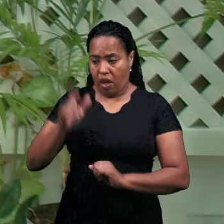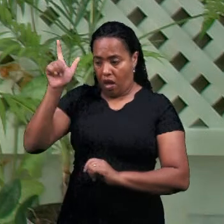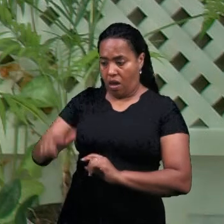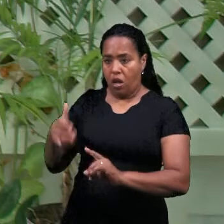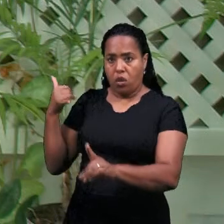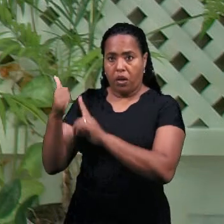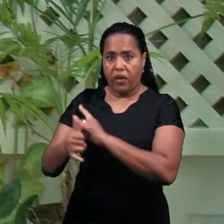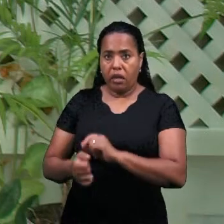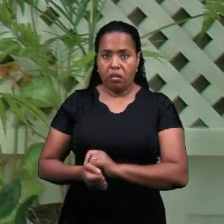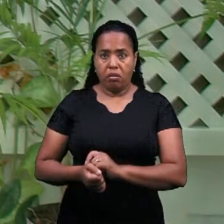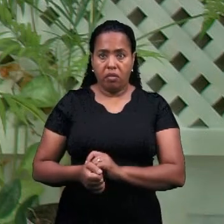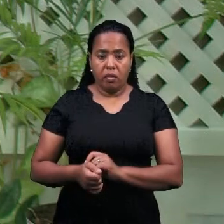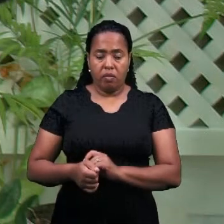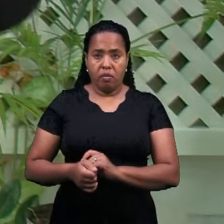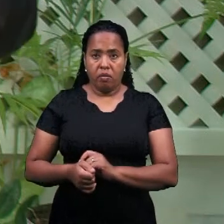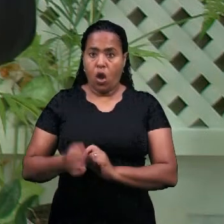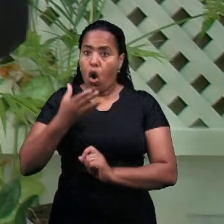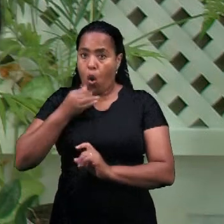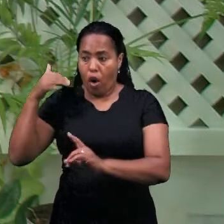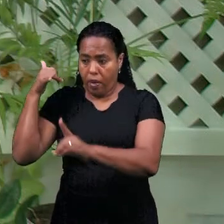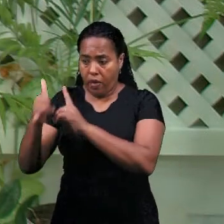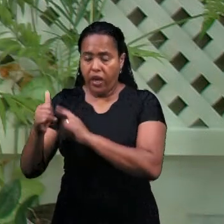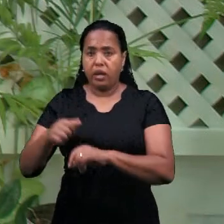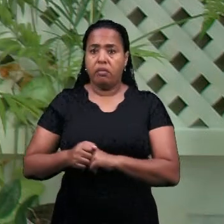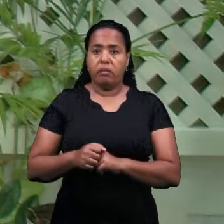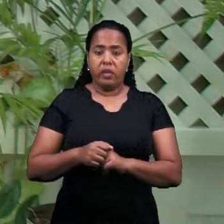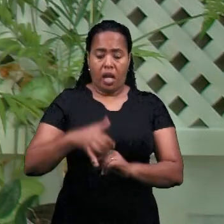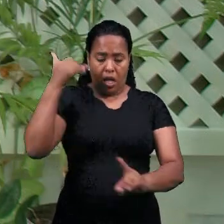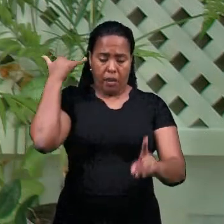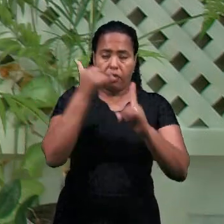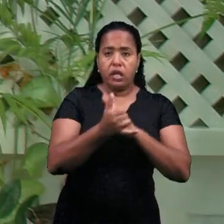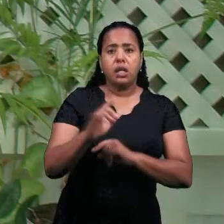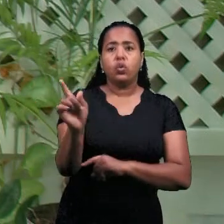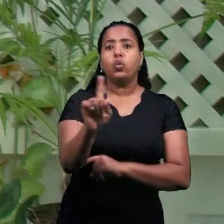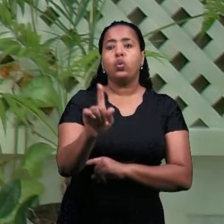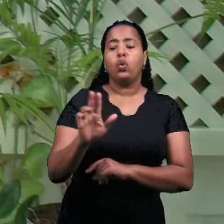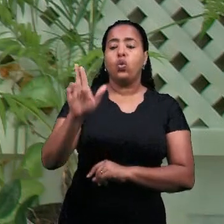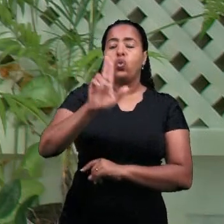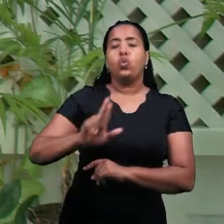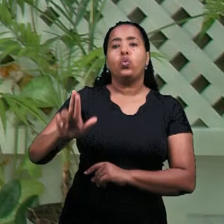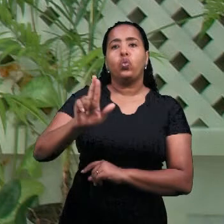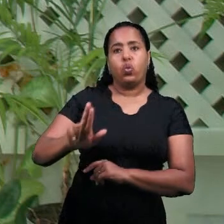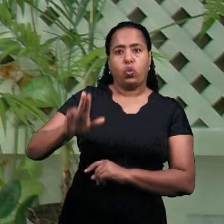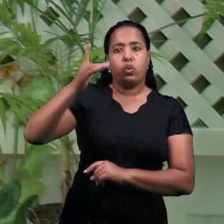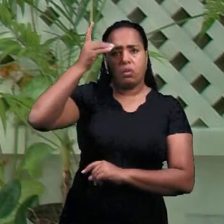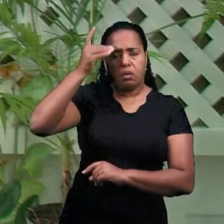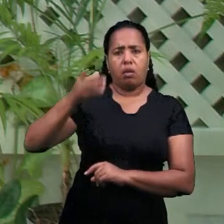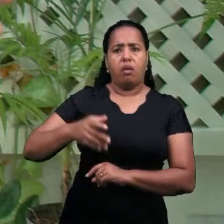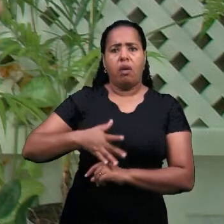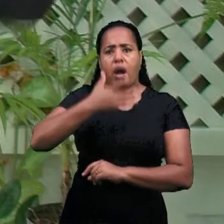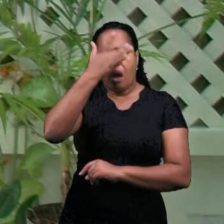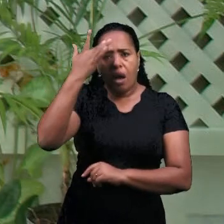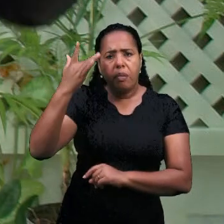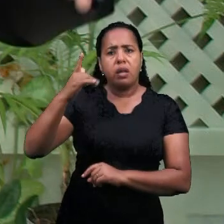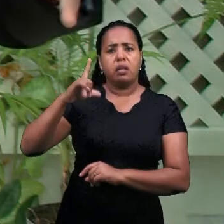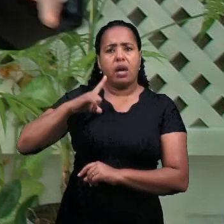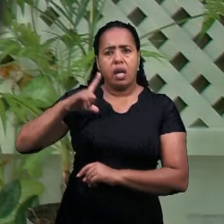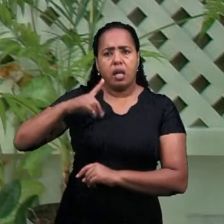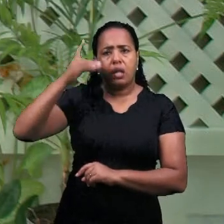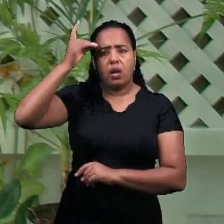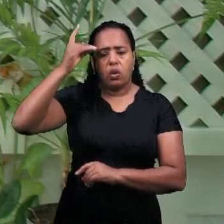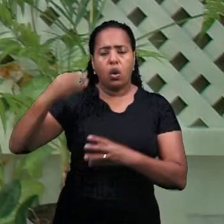Est dans la prophétie? Non. Il est dans l'utilisation du don. Parce que c'est lui qui a le don. Il donne le